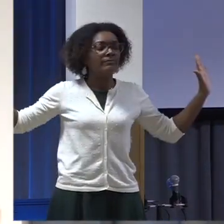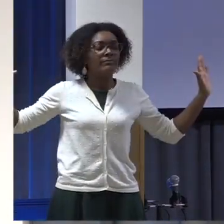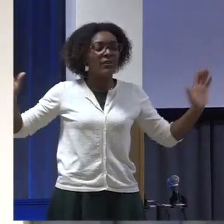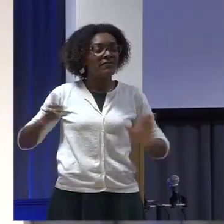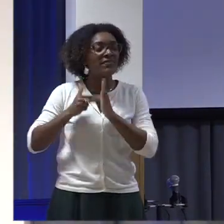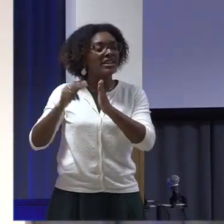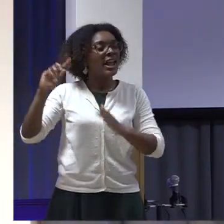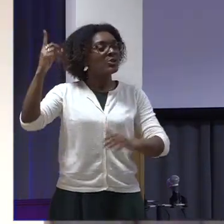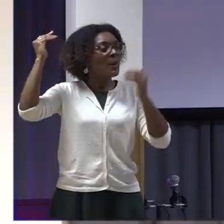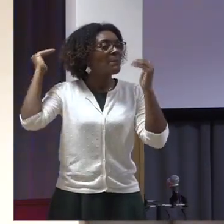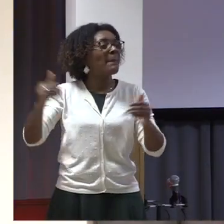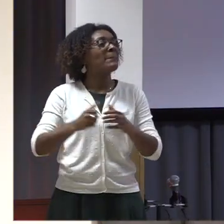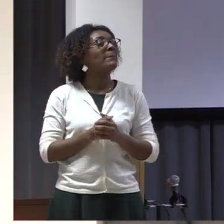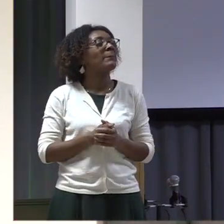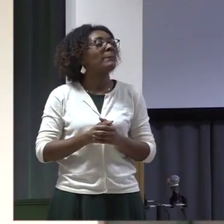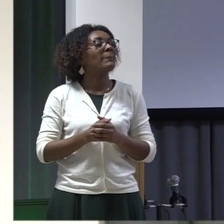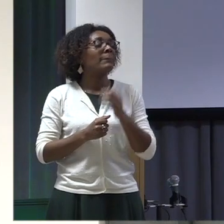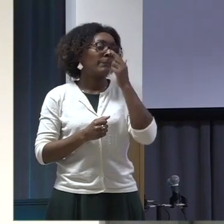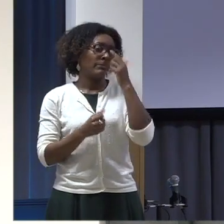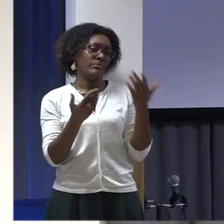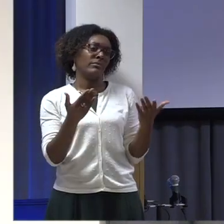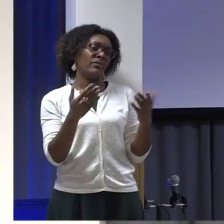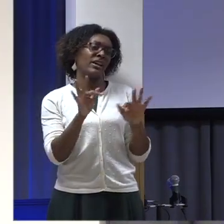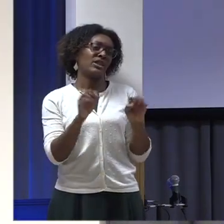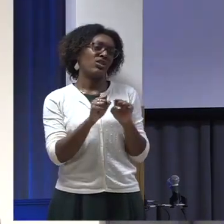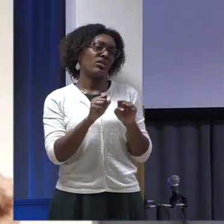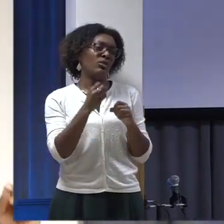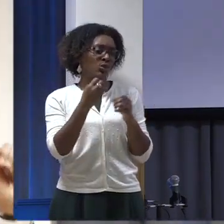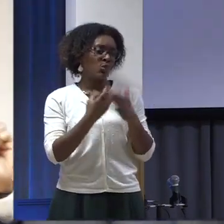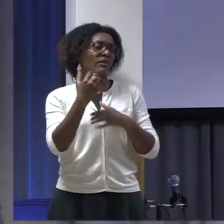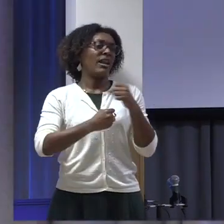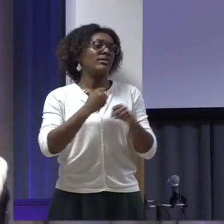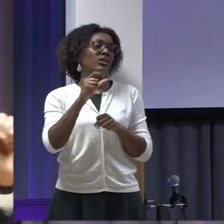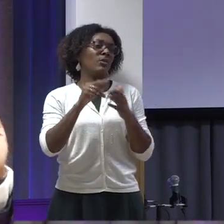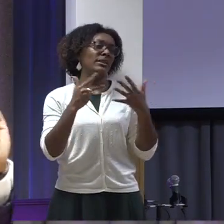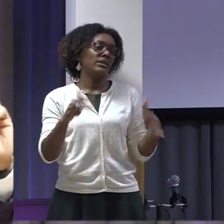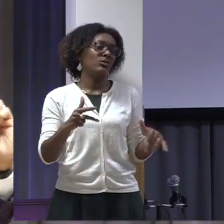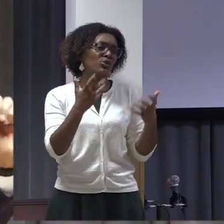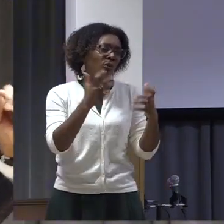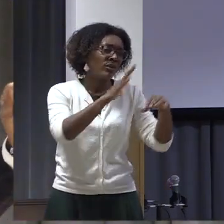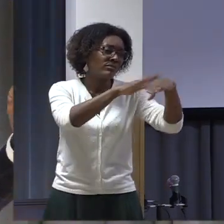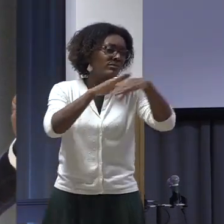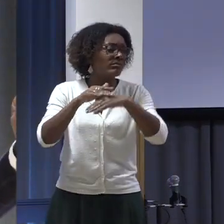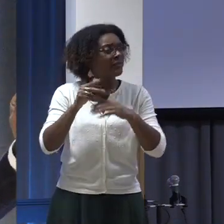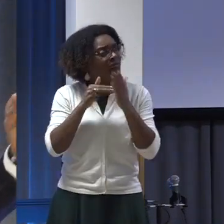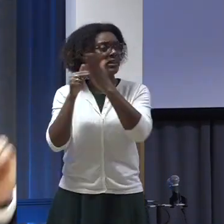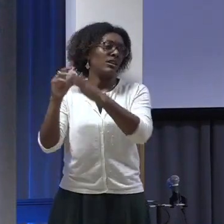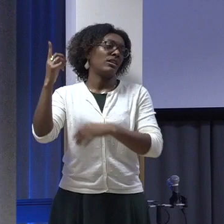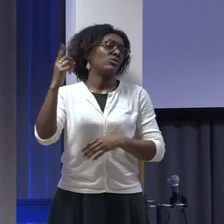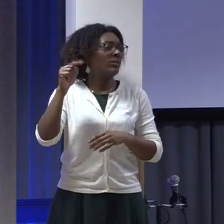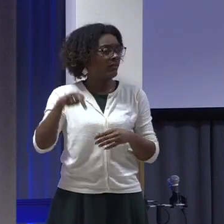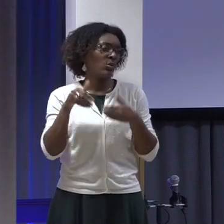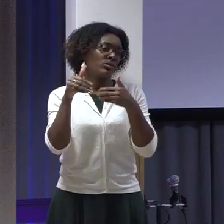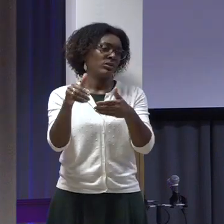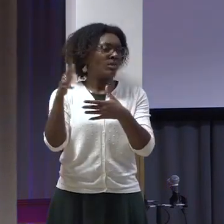l'année commence j'aimerais simplement nous inviter à rester fidèle à dieu je parle la fidélité à dieu